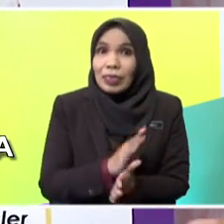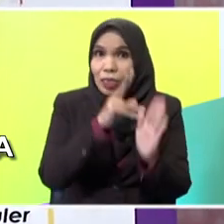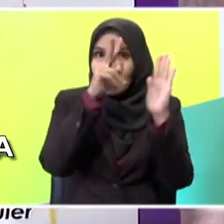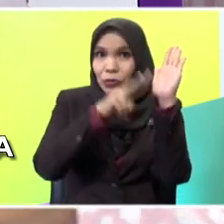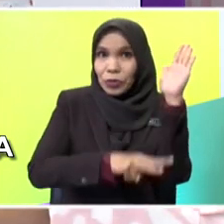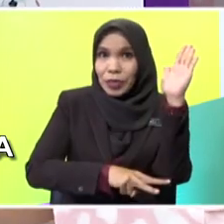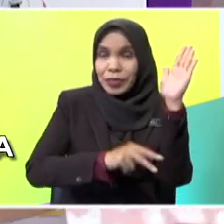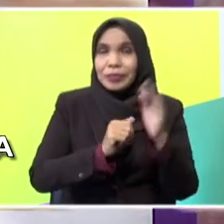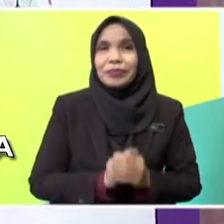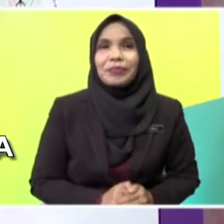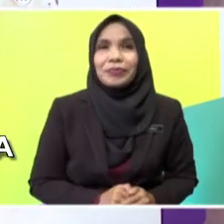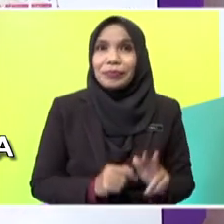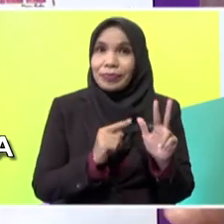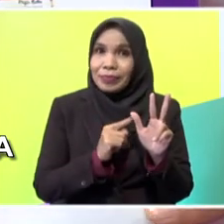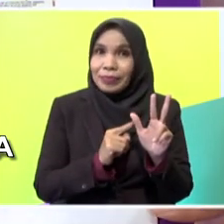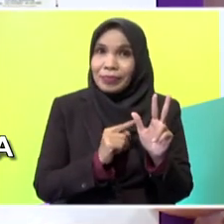Kertas yang pola.